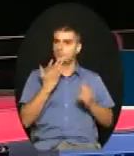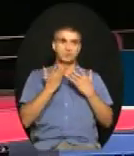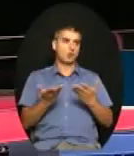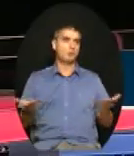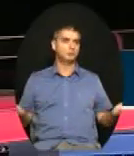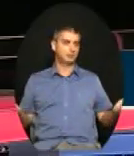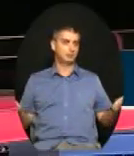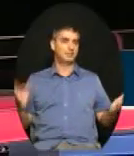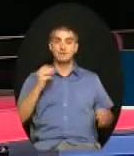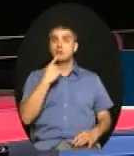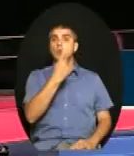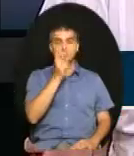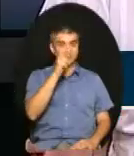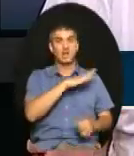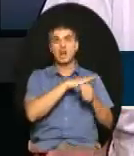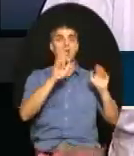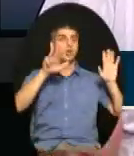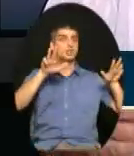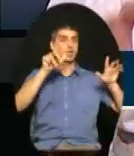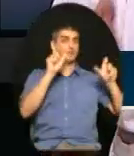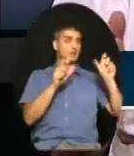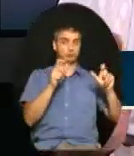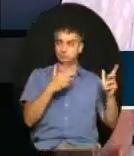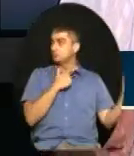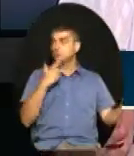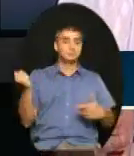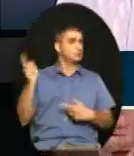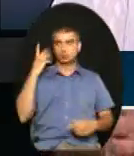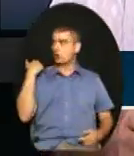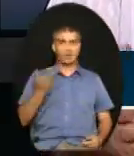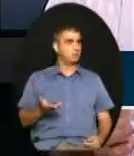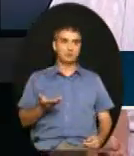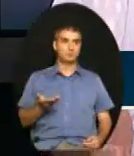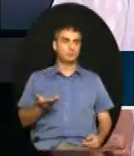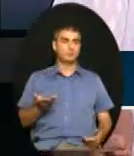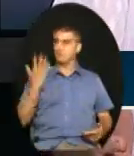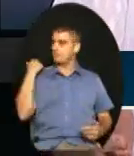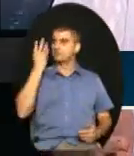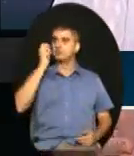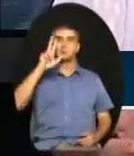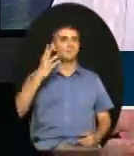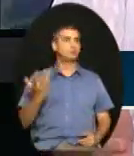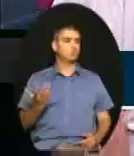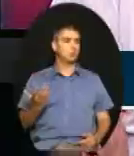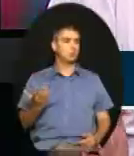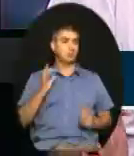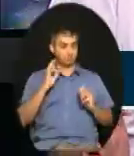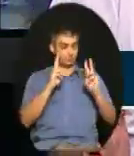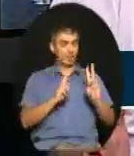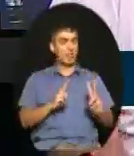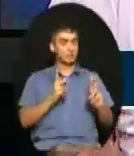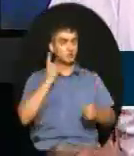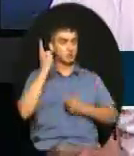עוזר. עכשיו, לו היו אומרים, צריך להרוג 9,000 איש, באמת, הרג נוראי שלא היה פה מאז 48, כדי לעצור